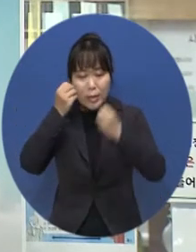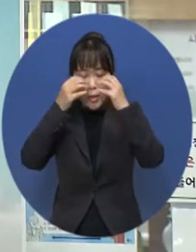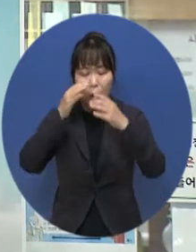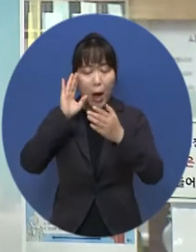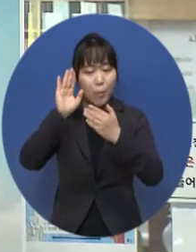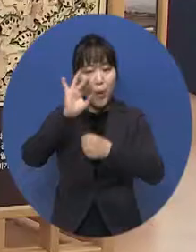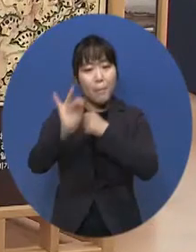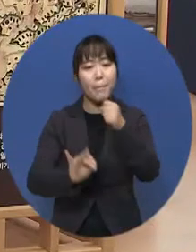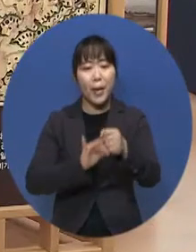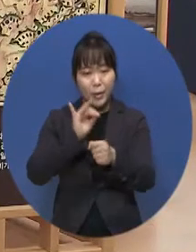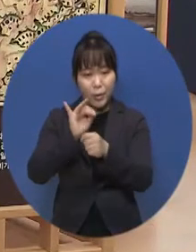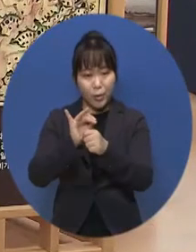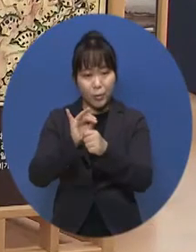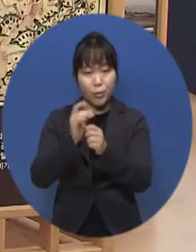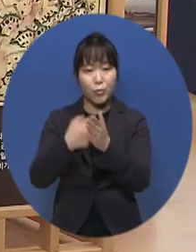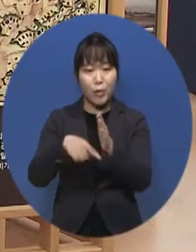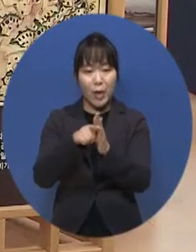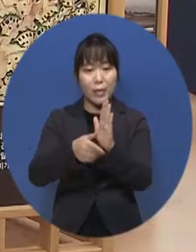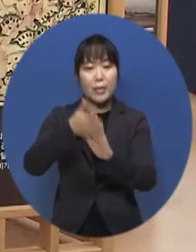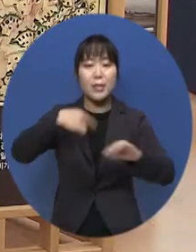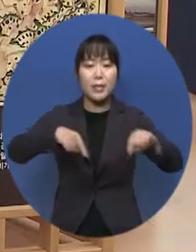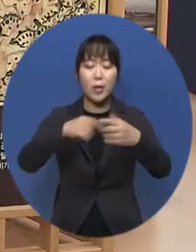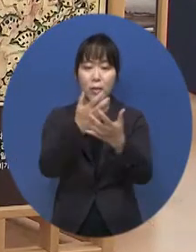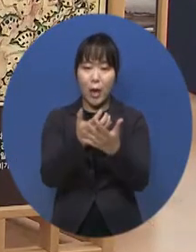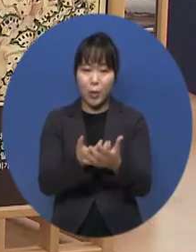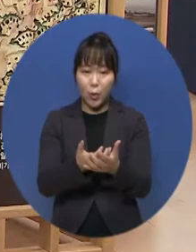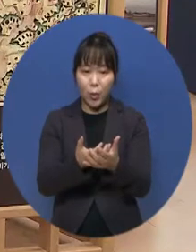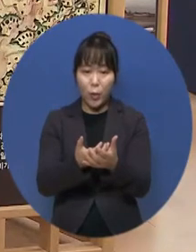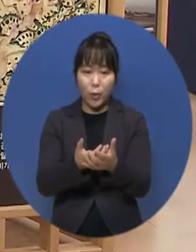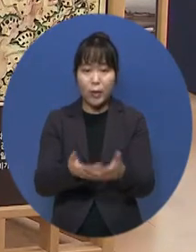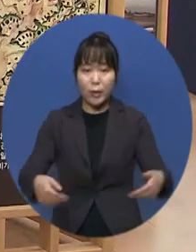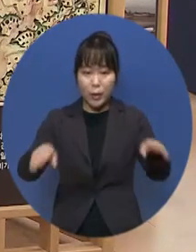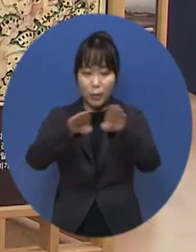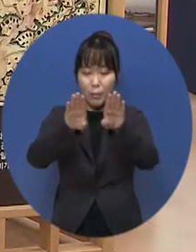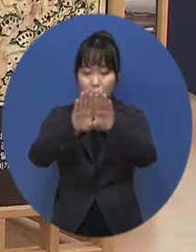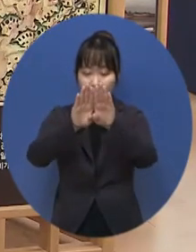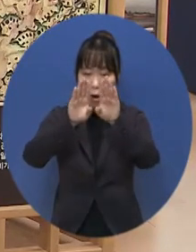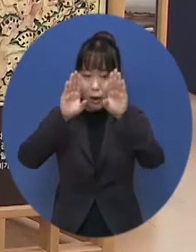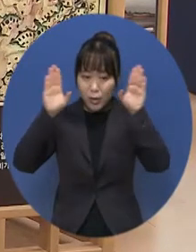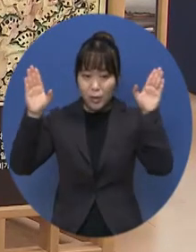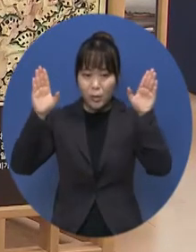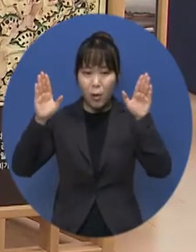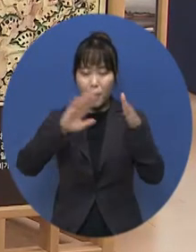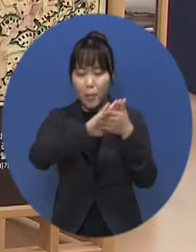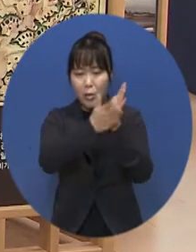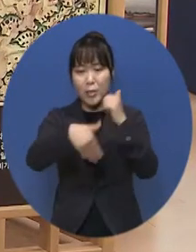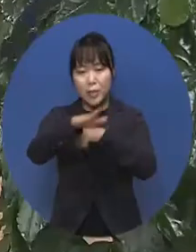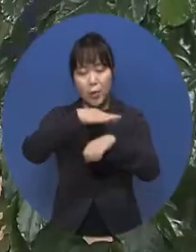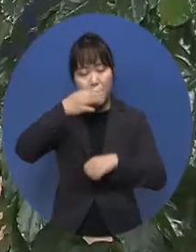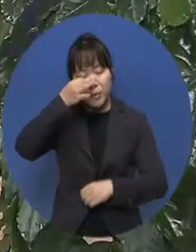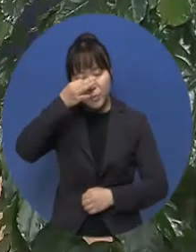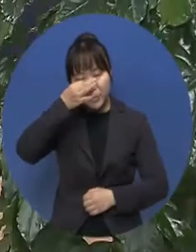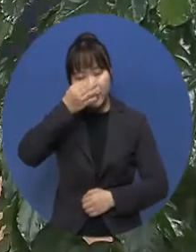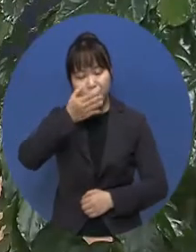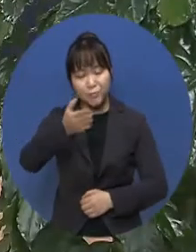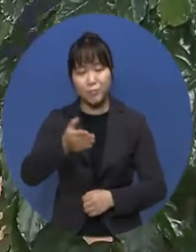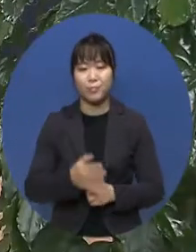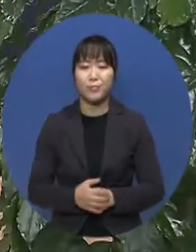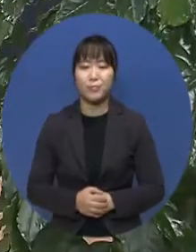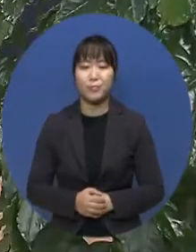위한 시정자료 상설 전시관을 지난 1일 개관해 변화의 발자취를 돌아보게 하고 있습니다.